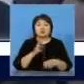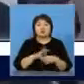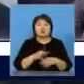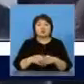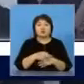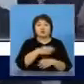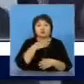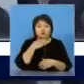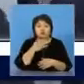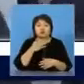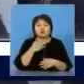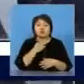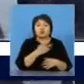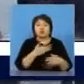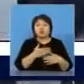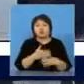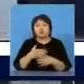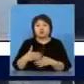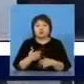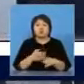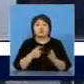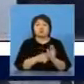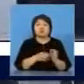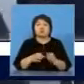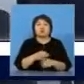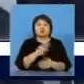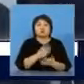Округтарды екі бөлініп, ауданда 7 округ бар.